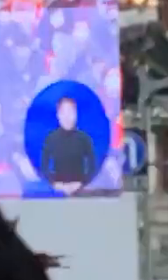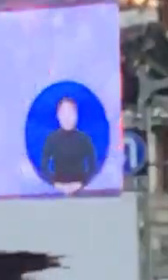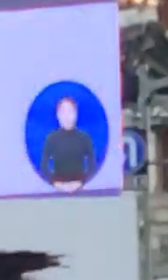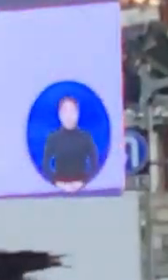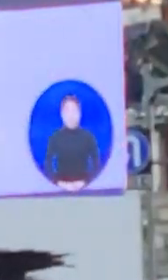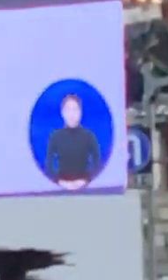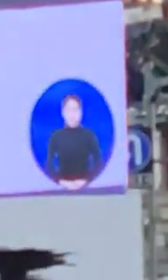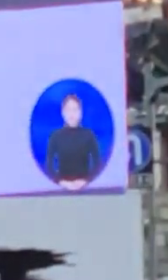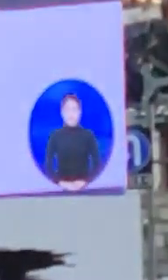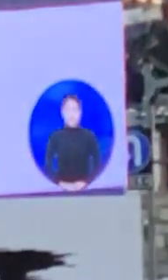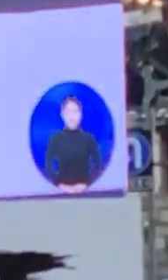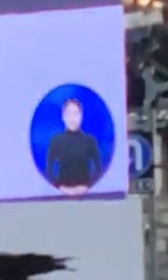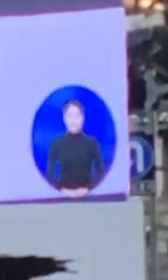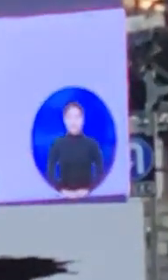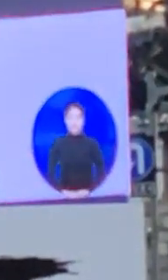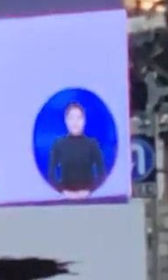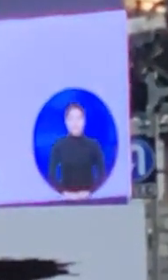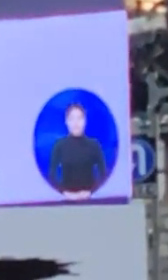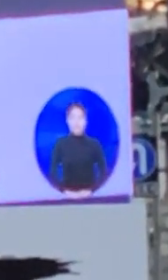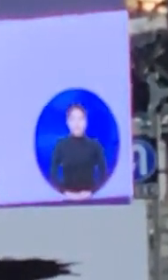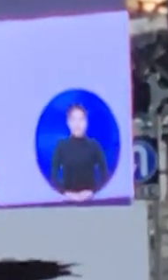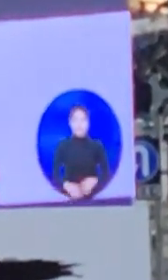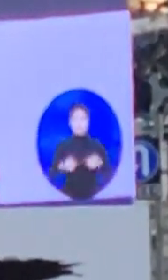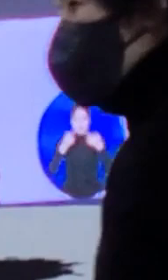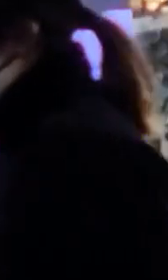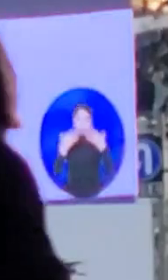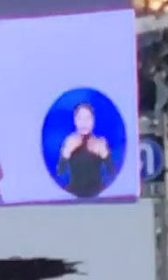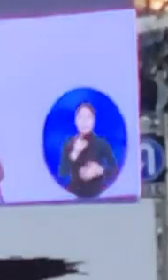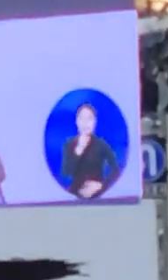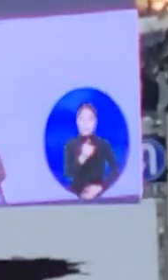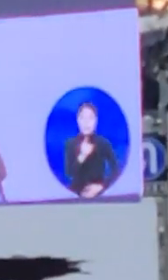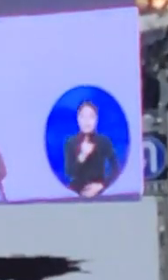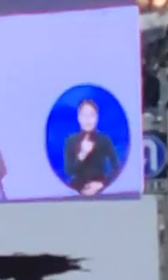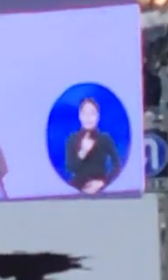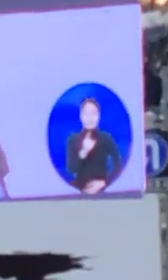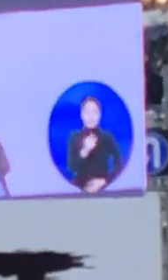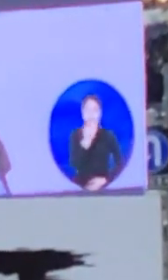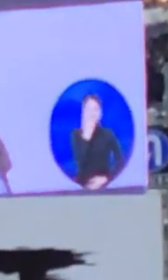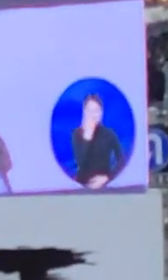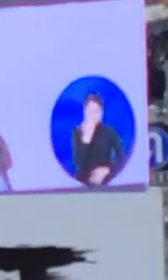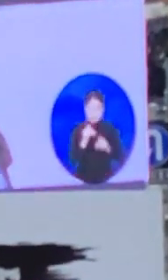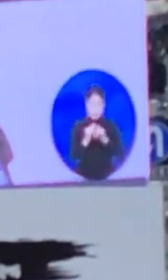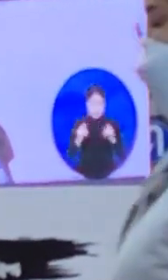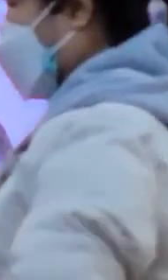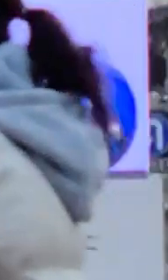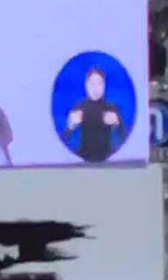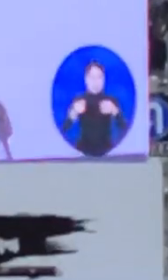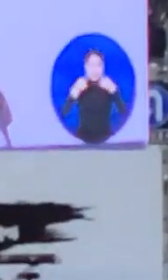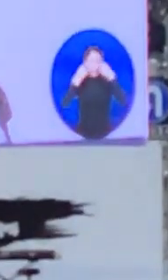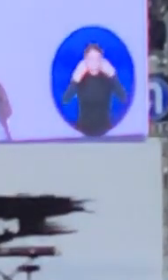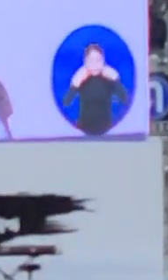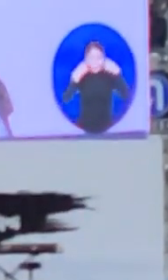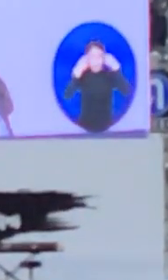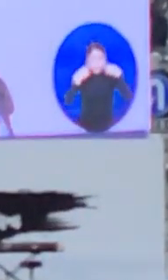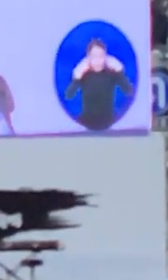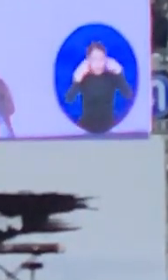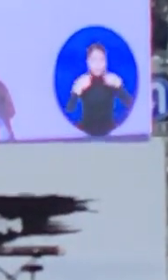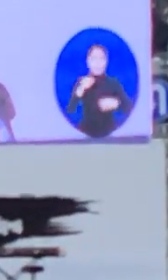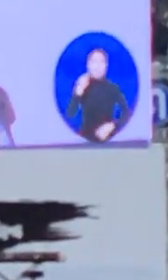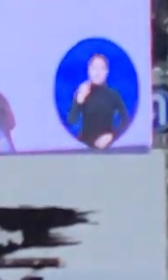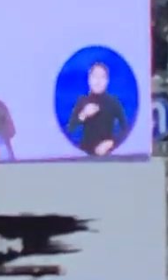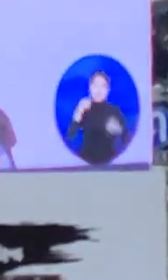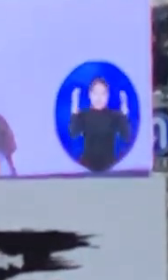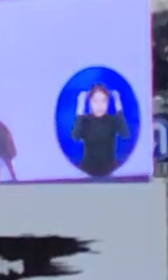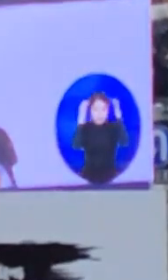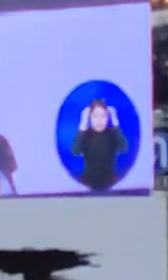단언하건대 선량한 이들의 피눈물 어린 고통의 대가는 이제